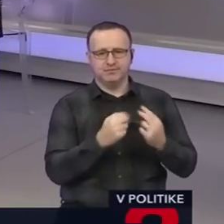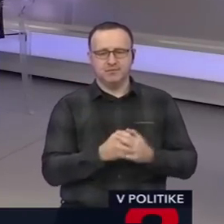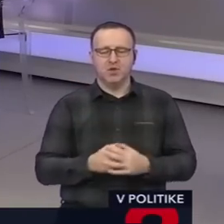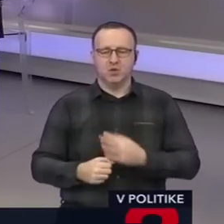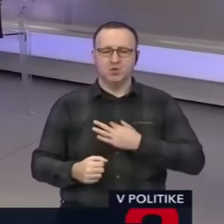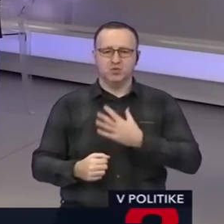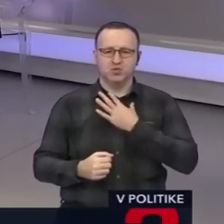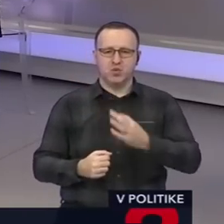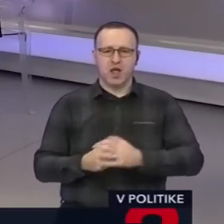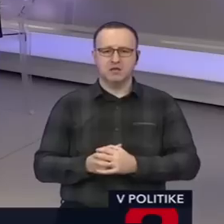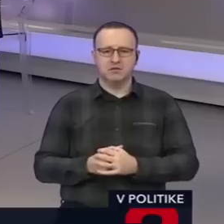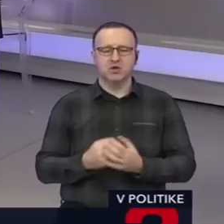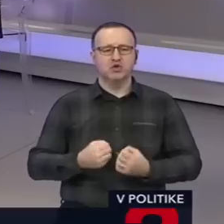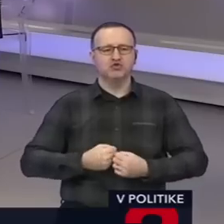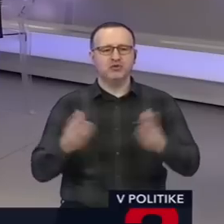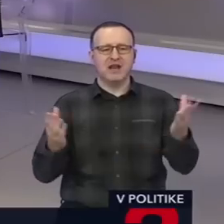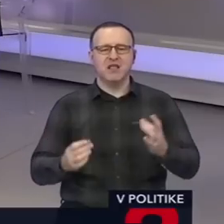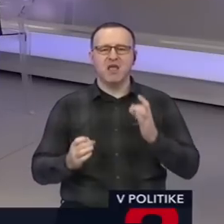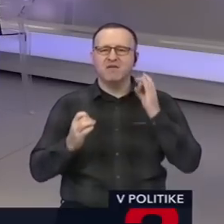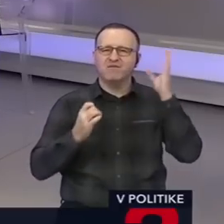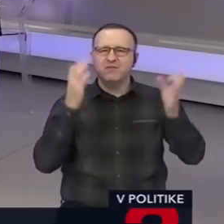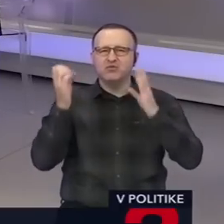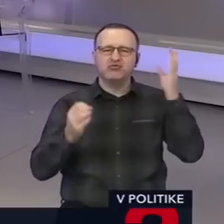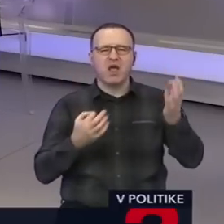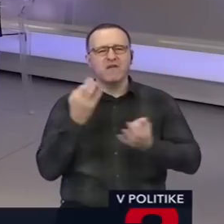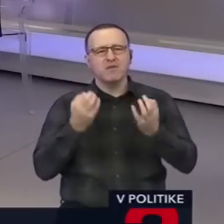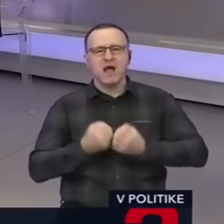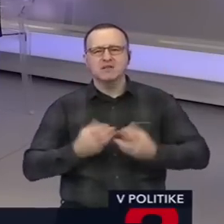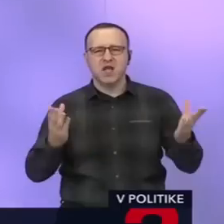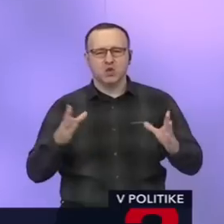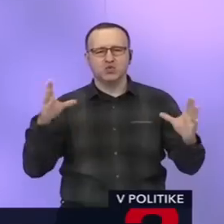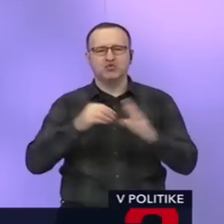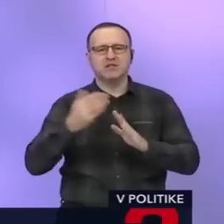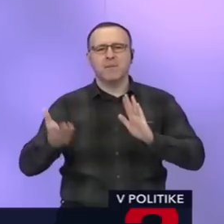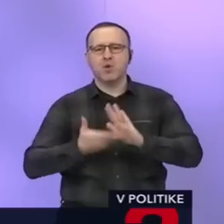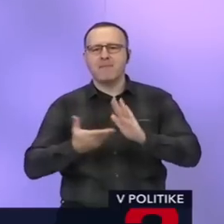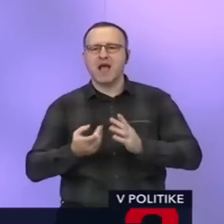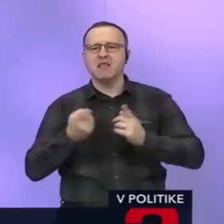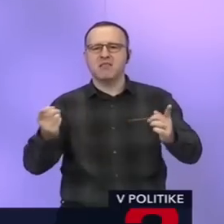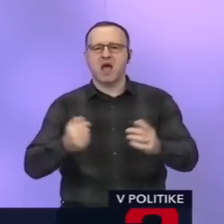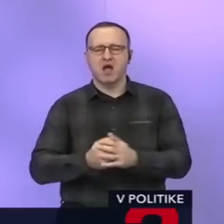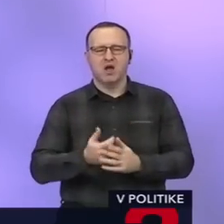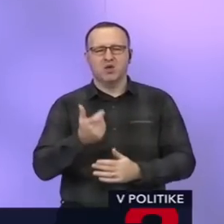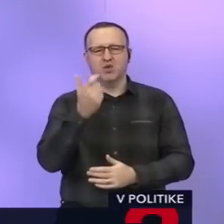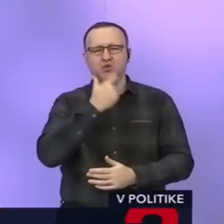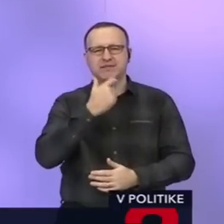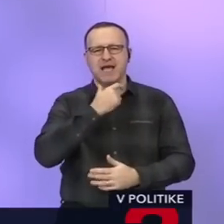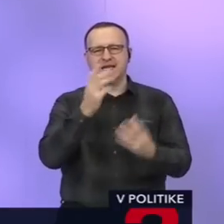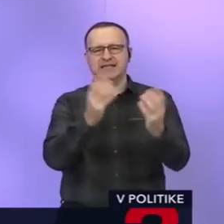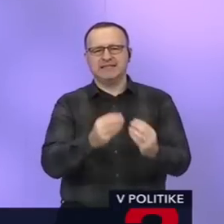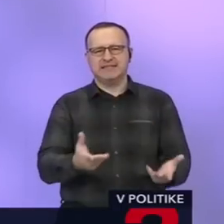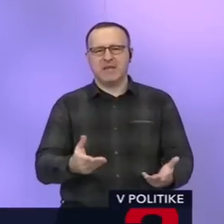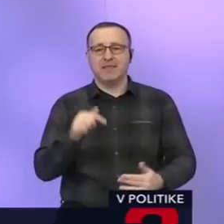že šírenie dezinformácií sú súčasťou propagandy, ktorá je stará ako ľudstvo. Takže sú to len nové